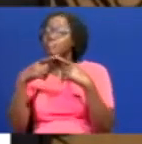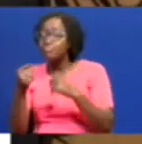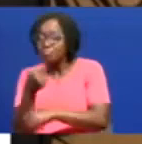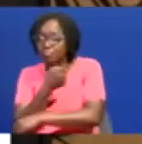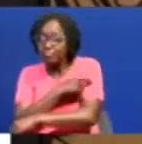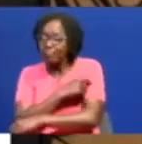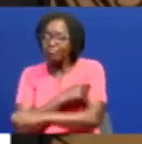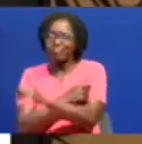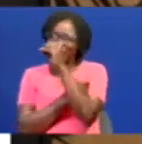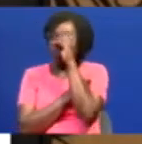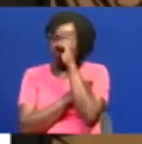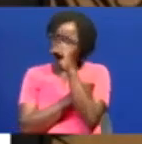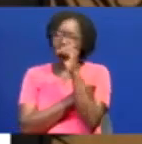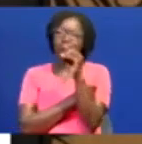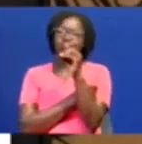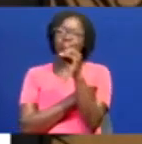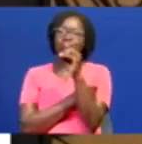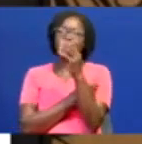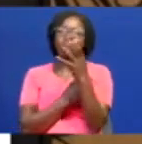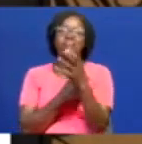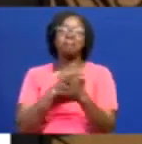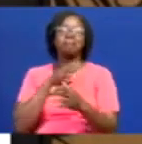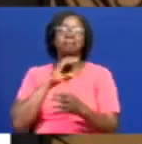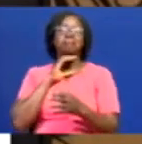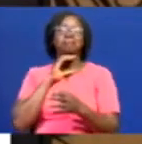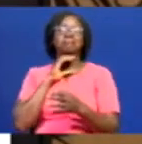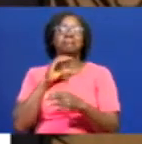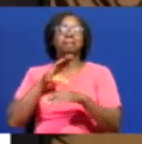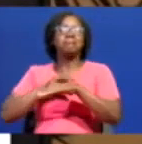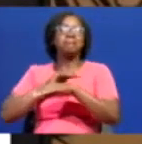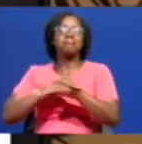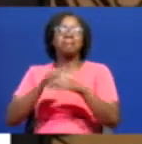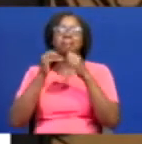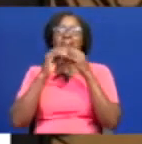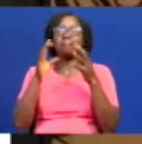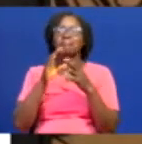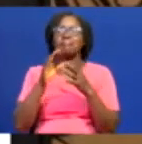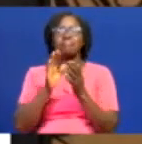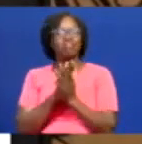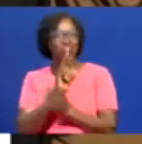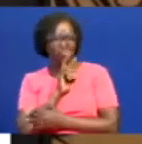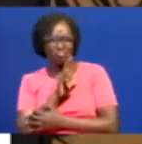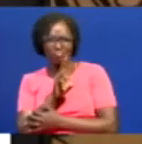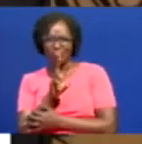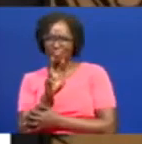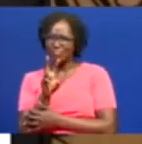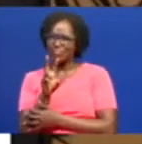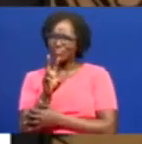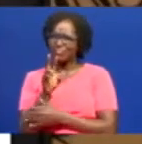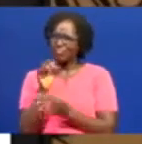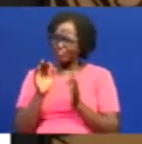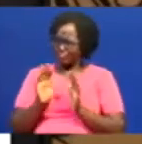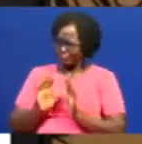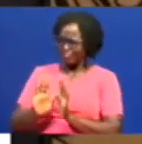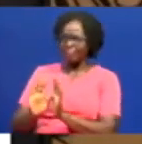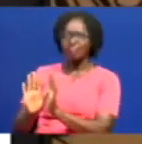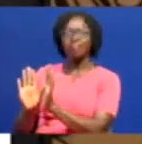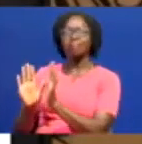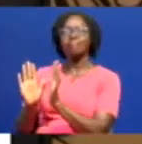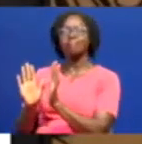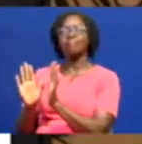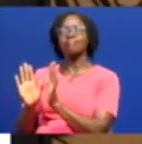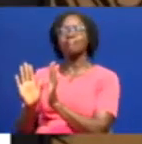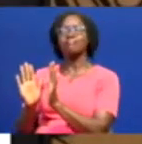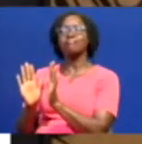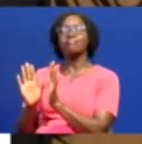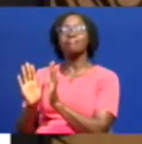hospitali aende akafanywa kemo. Shiro, nilikuwa naona nikitoka tu